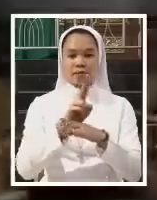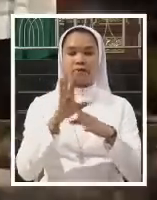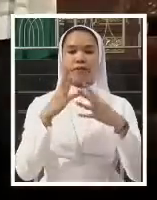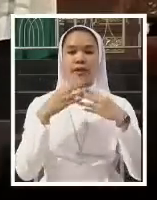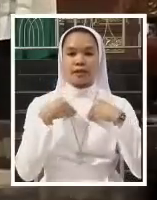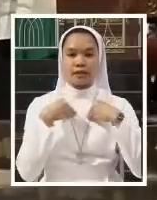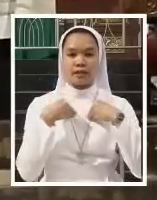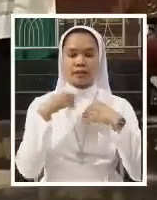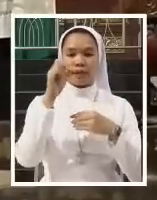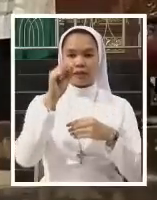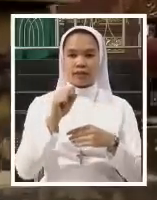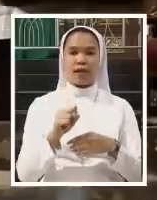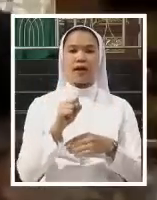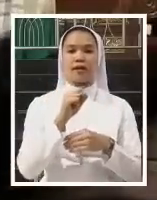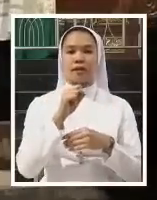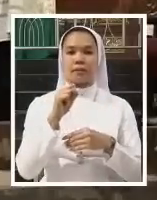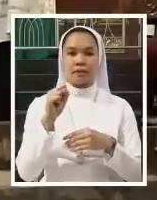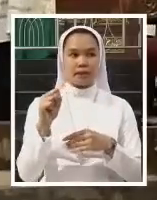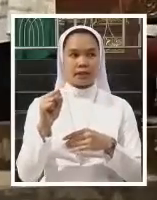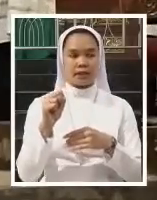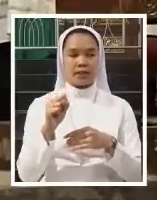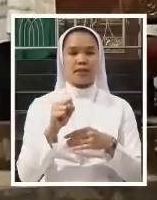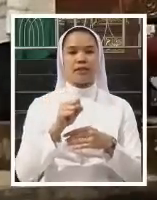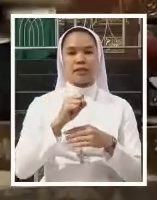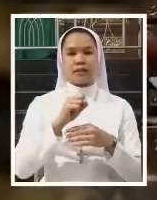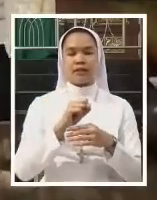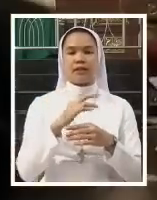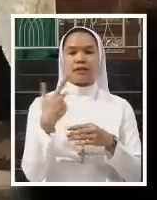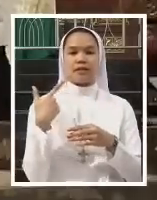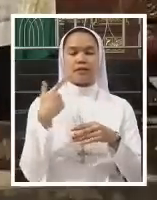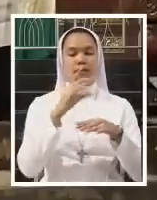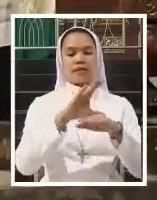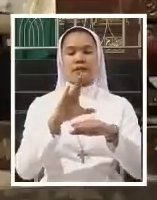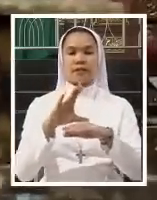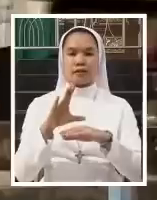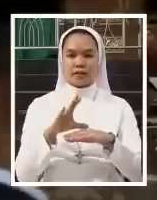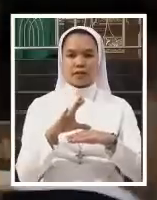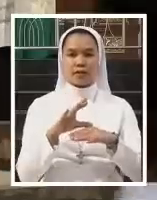kan mga sakramento sa mga parokya.